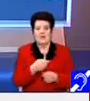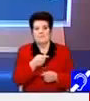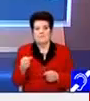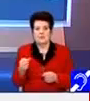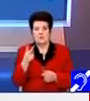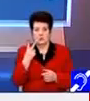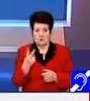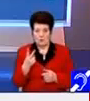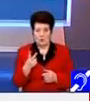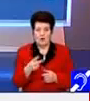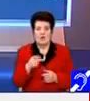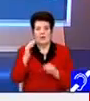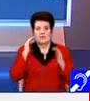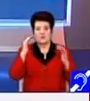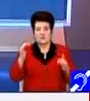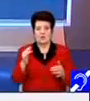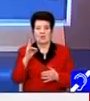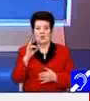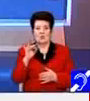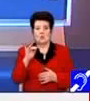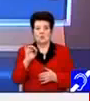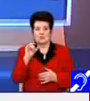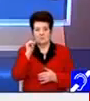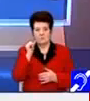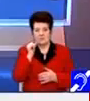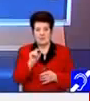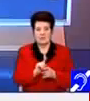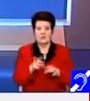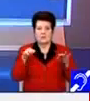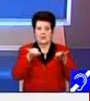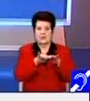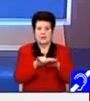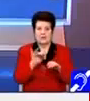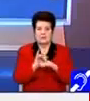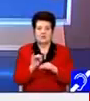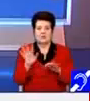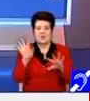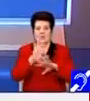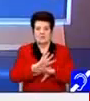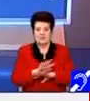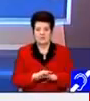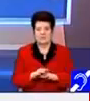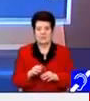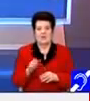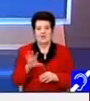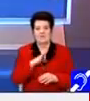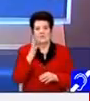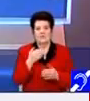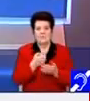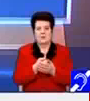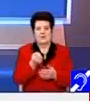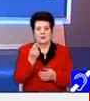la minus 2 grade, iar cerul va fi mai mult noros. Și mâine vremea rămâne închisă, vor fi și condiții de ceață. Maxima însă va urca până